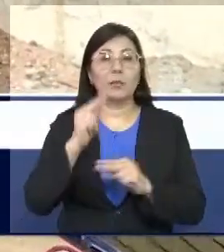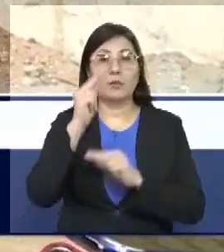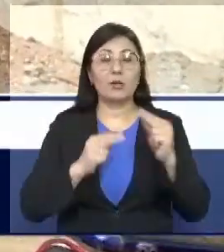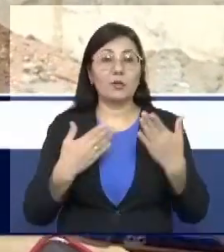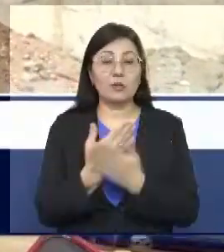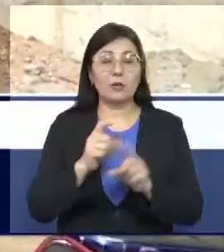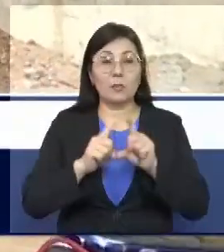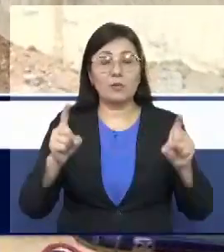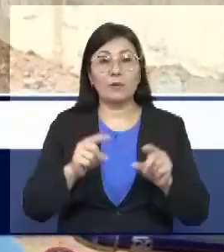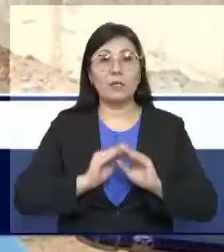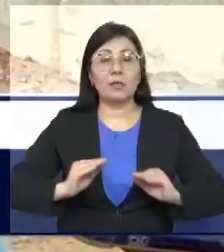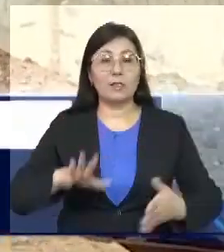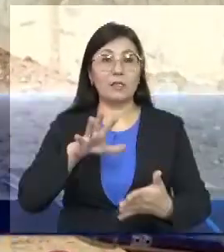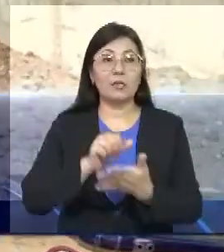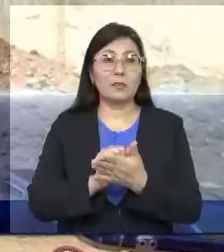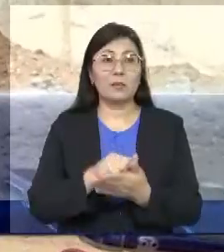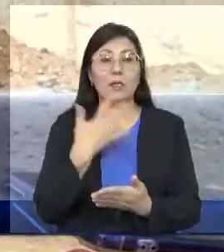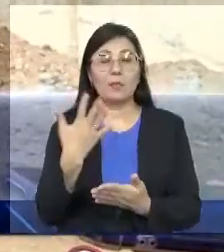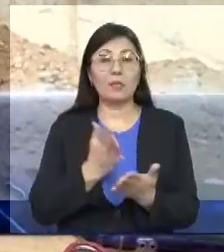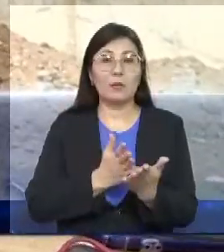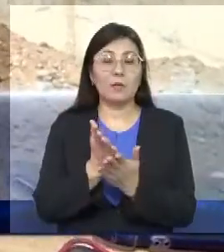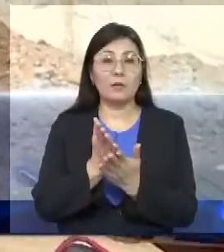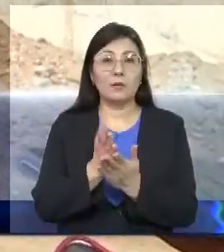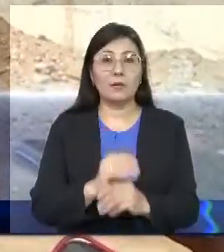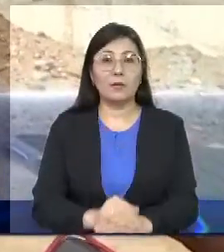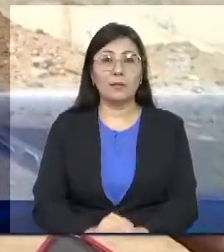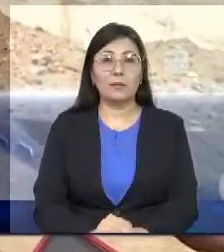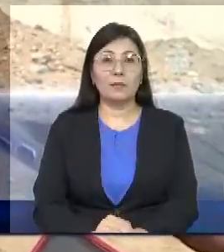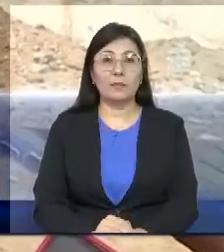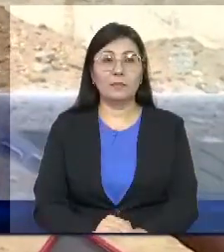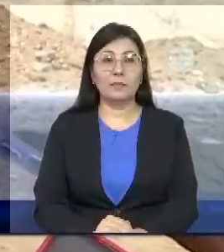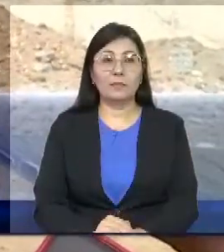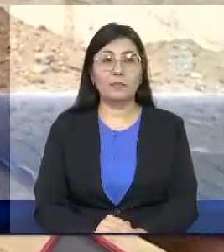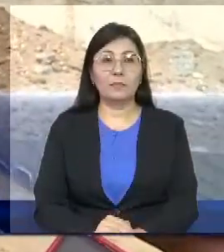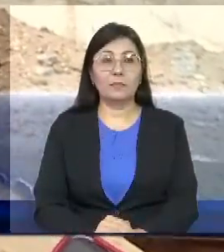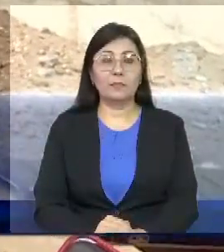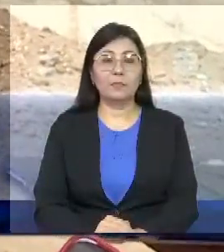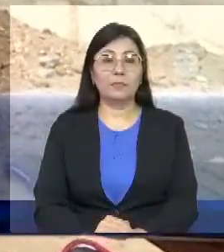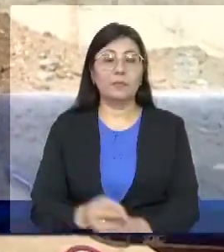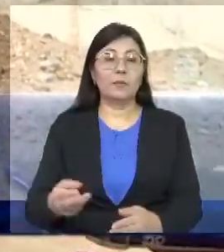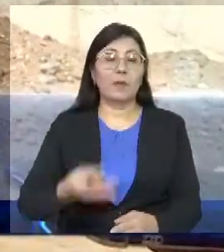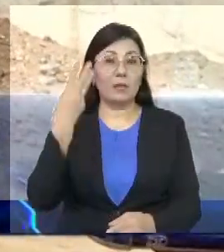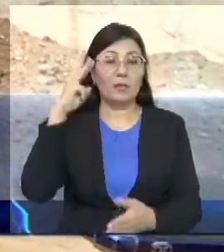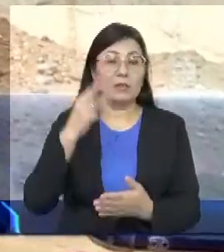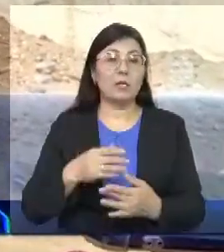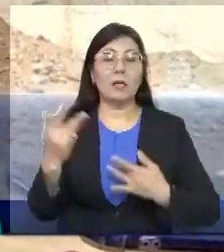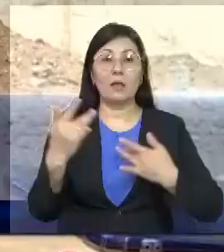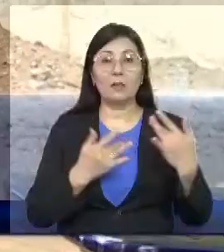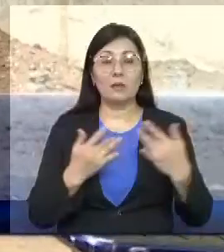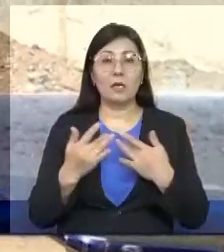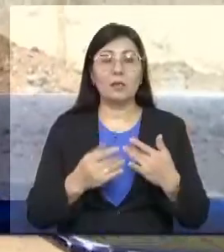нас занимаются по 5 направлениям, таких как дизайн,